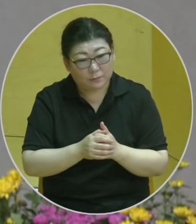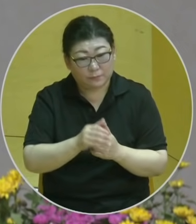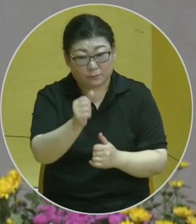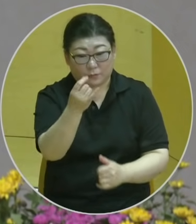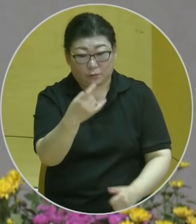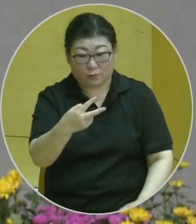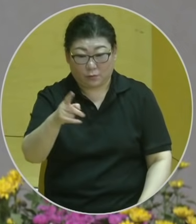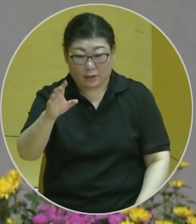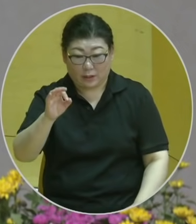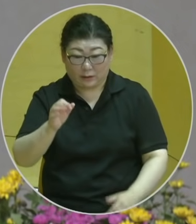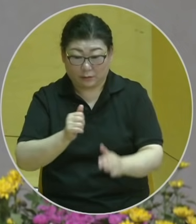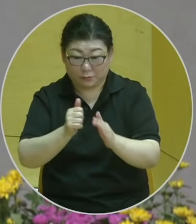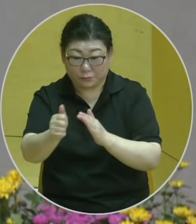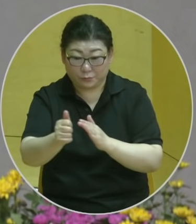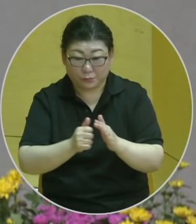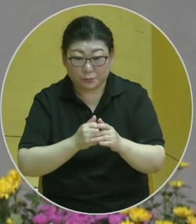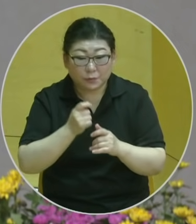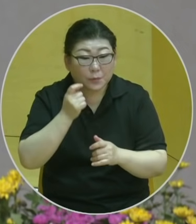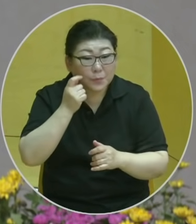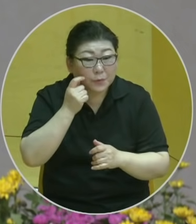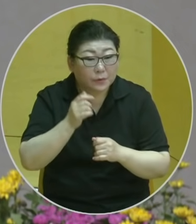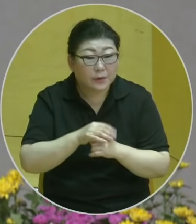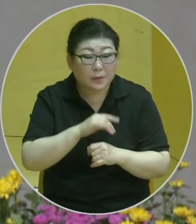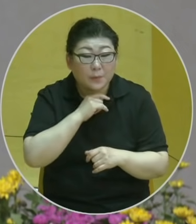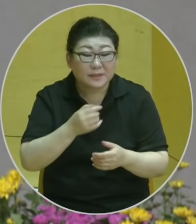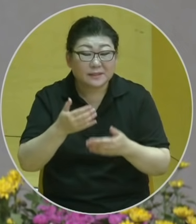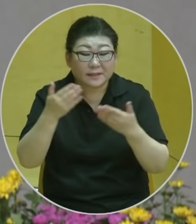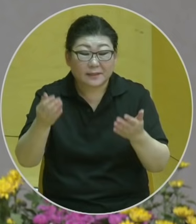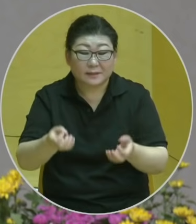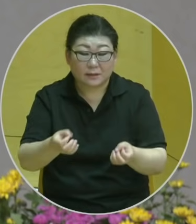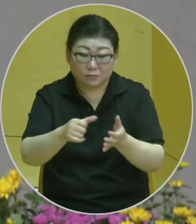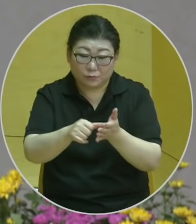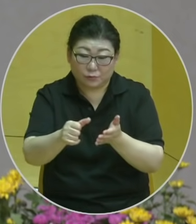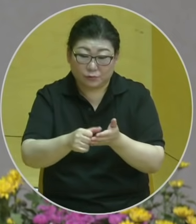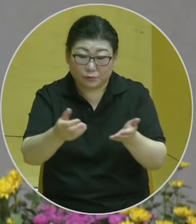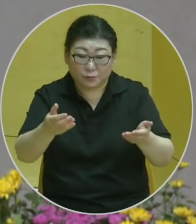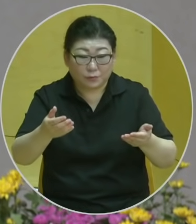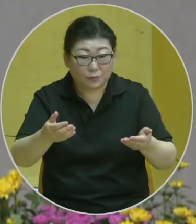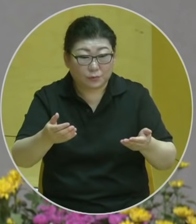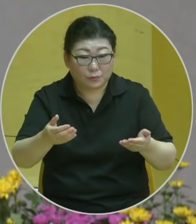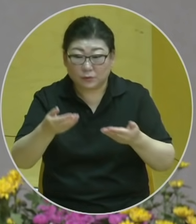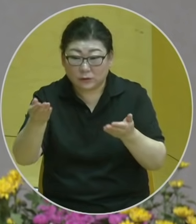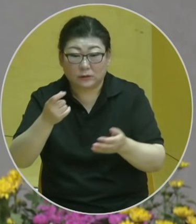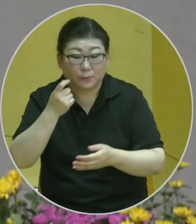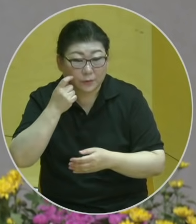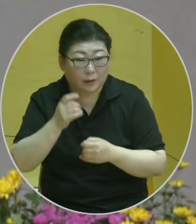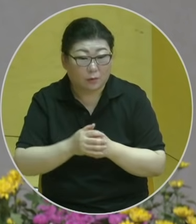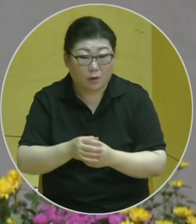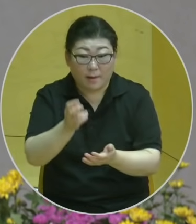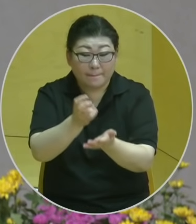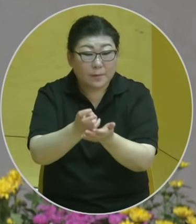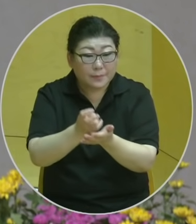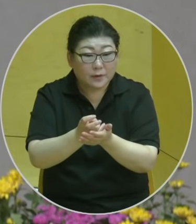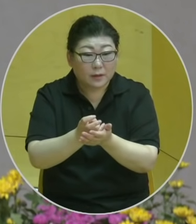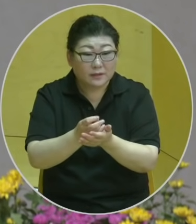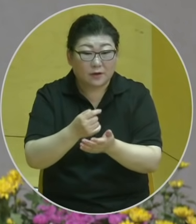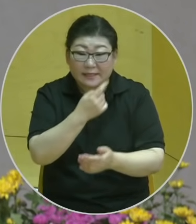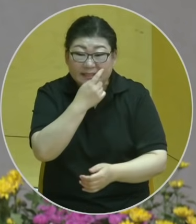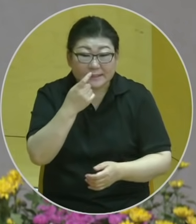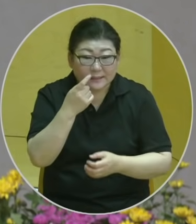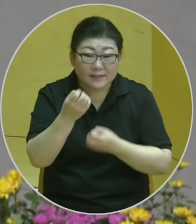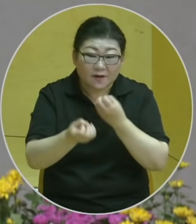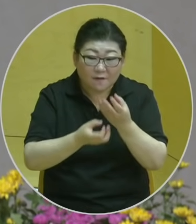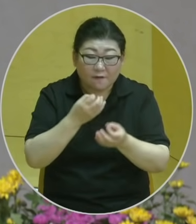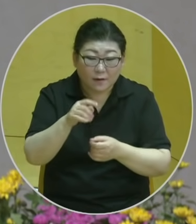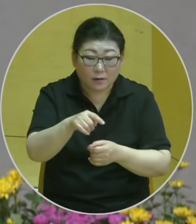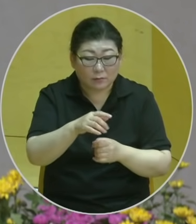예배와 희생제사도 받아들여지지 않았고 법정에서 증언한 것을 증거로 채택하지 않는 증오와